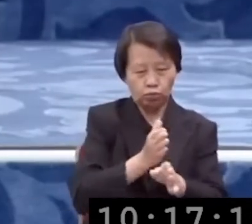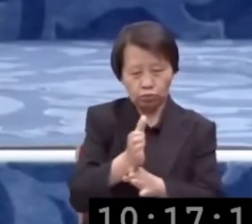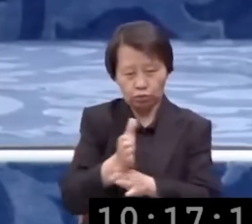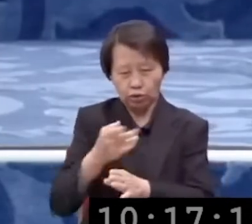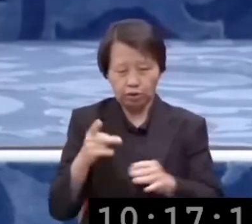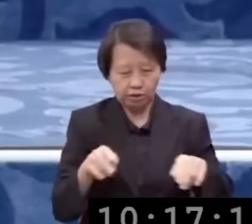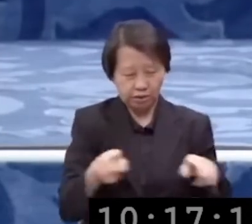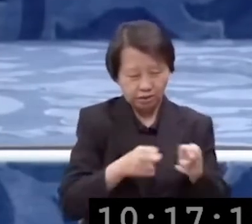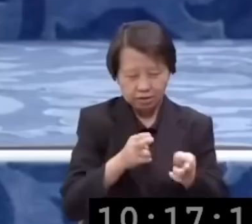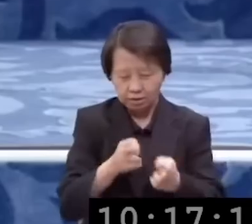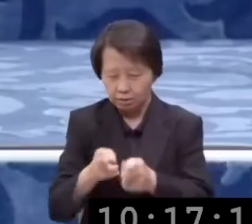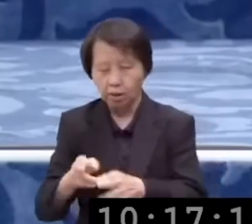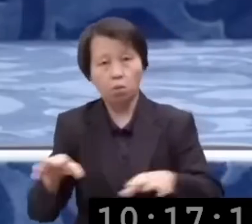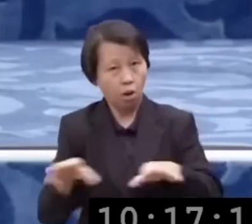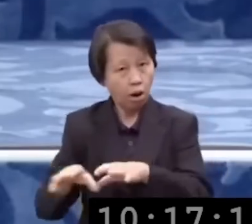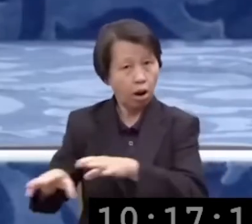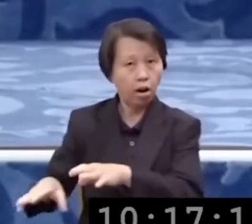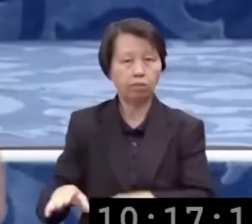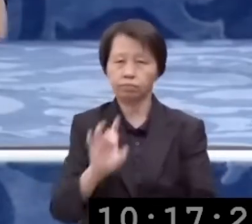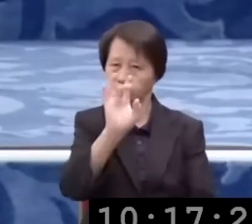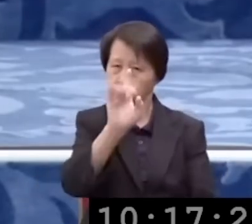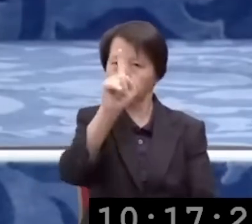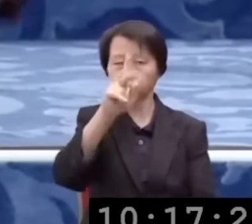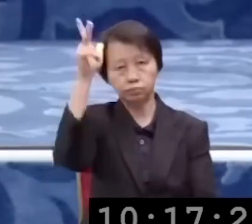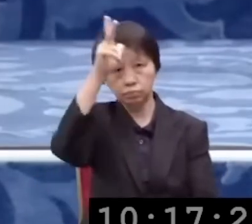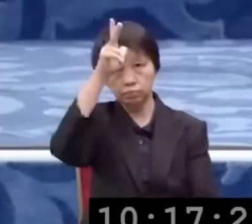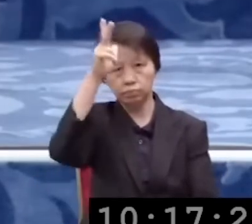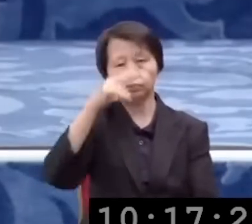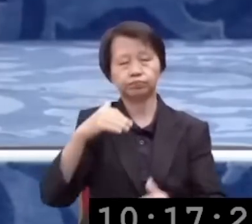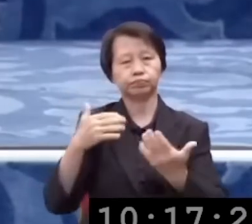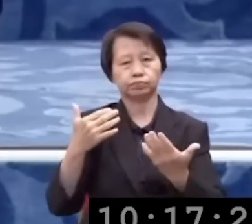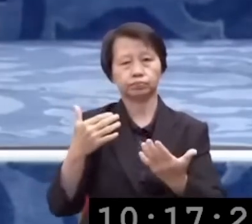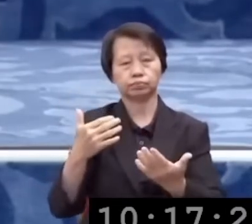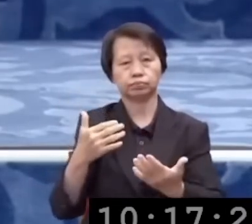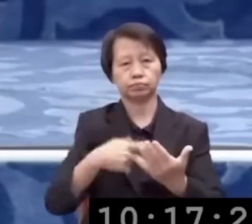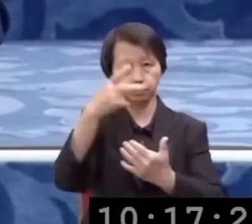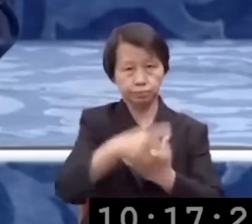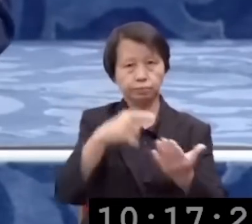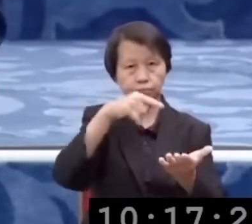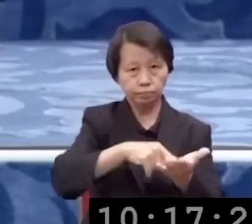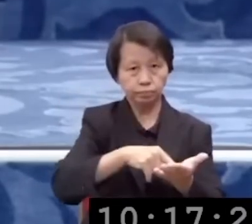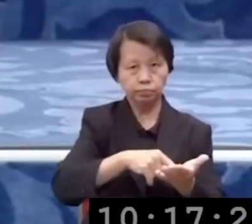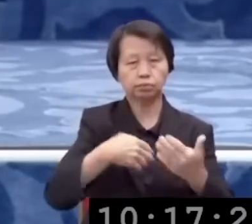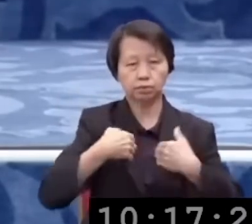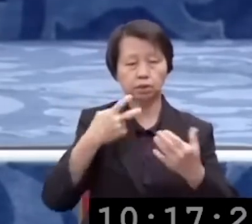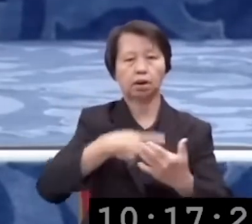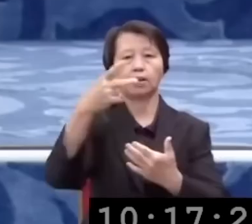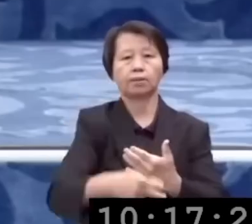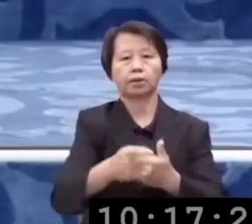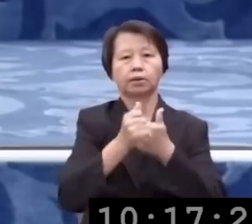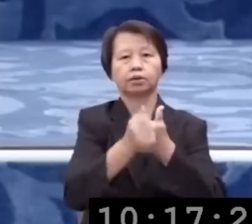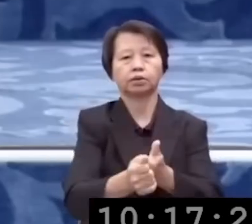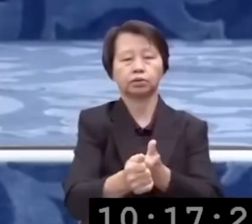jadi satu daripada inisiatif kerajaan ini dipegang termasuk pengakui program ini adalah program